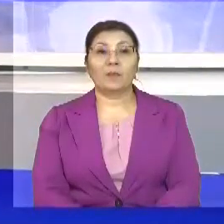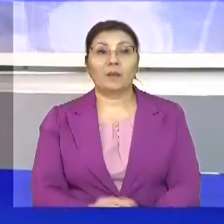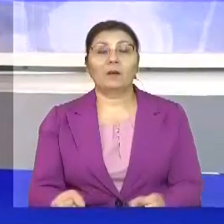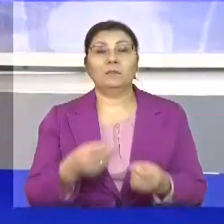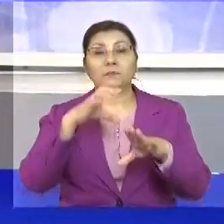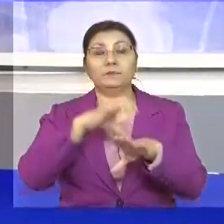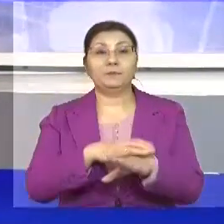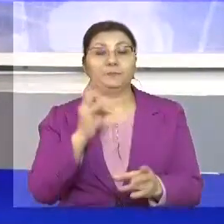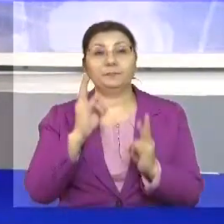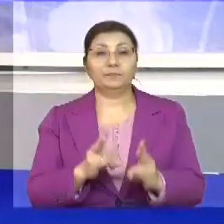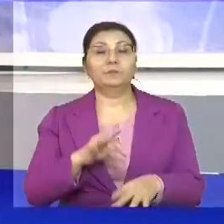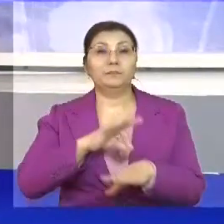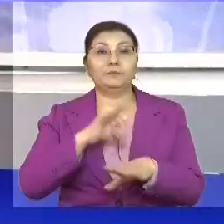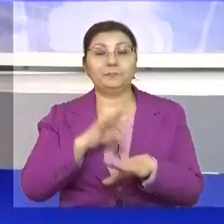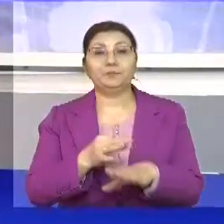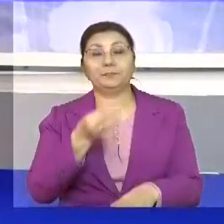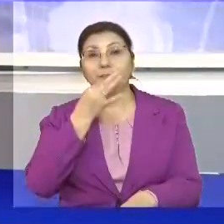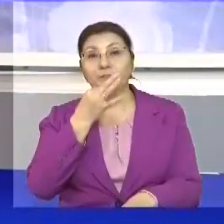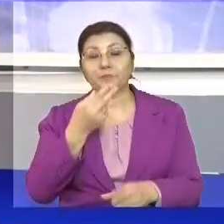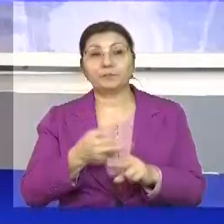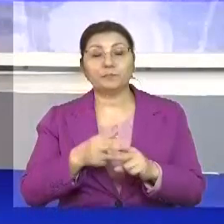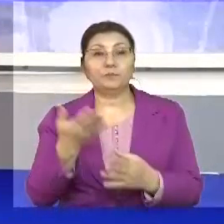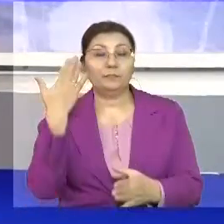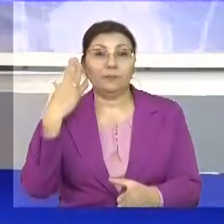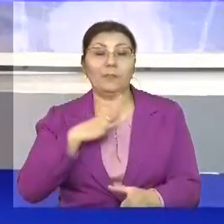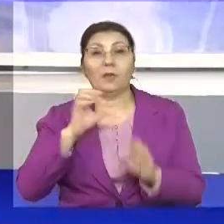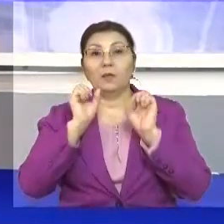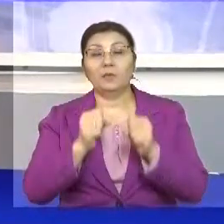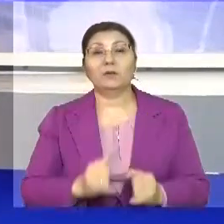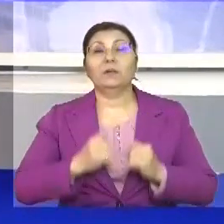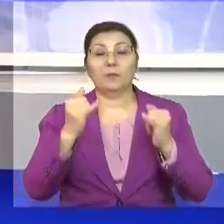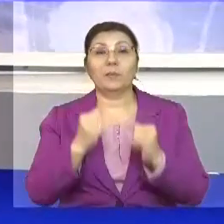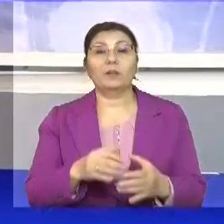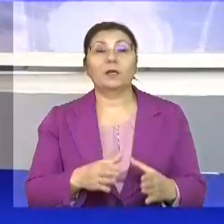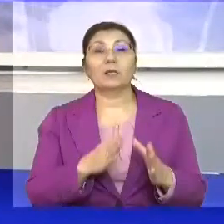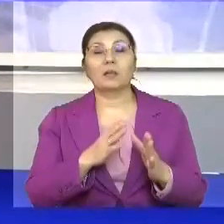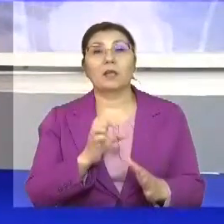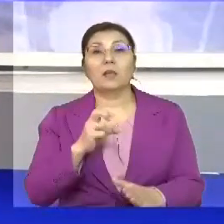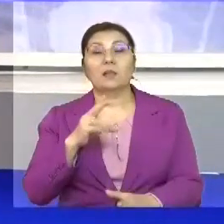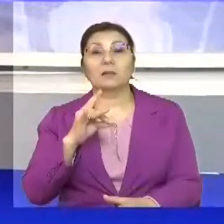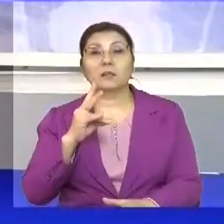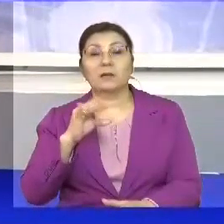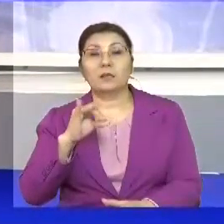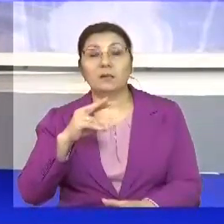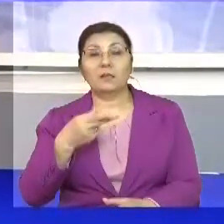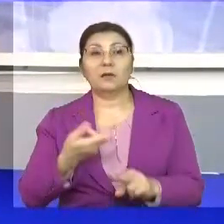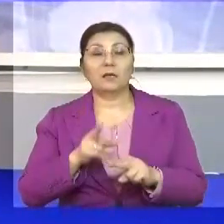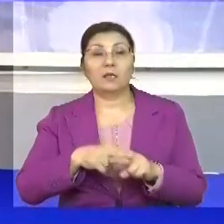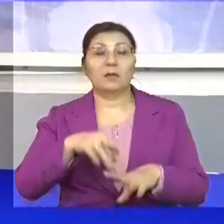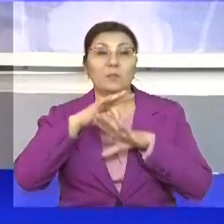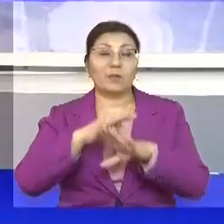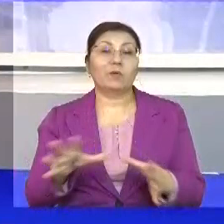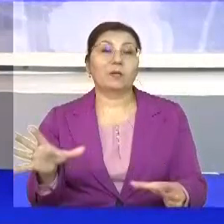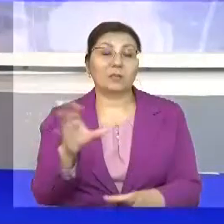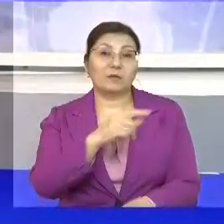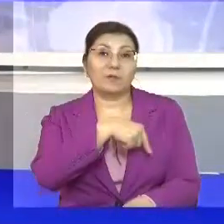Выявление факторов риска и заболеваний на ранних стадиях – это давно уже стало возможным благодаря системе скрининга организма. Данные процедуры проводятся во